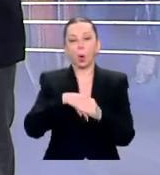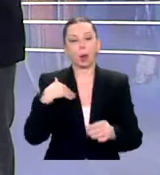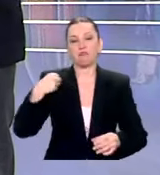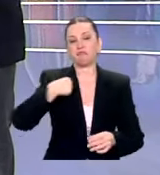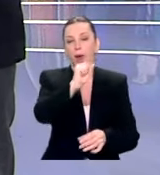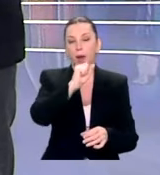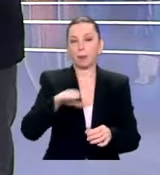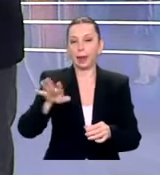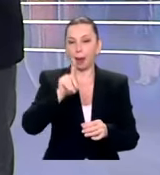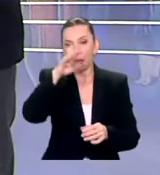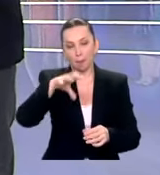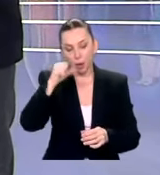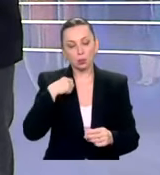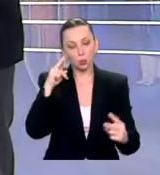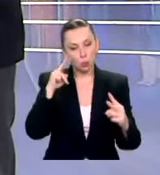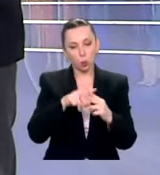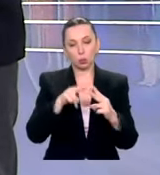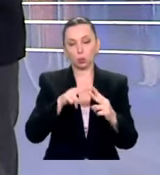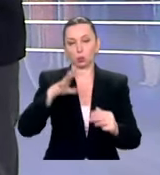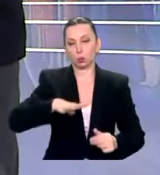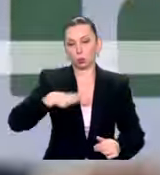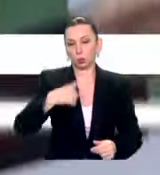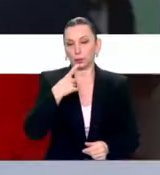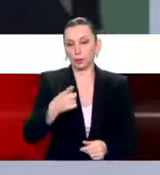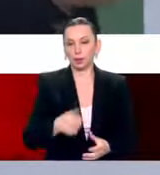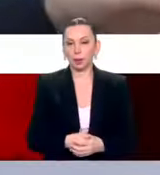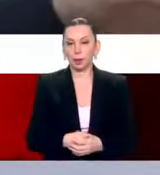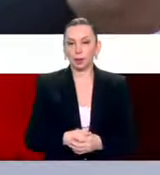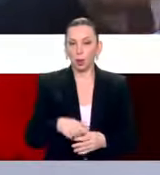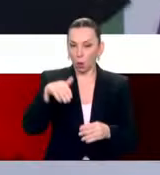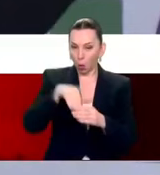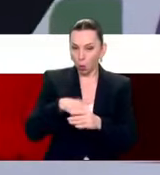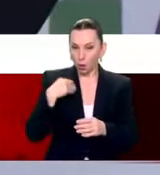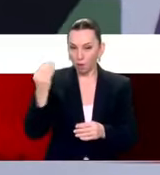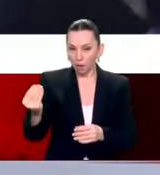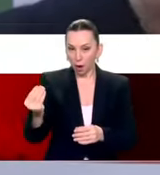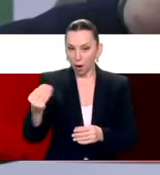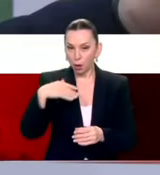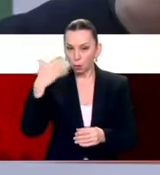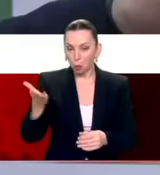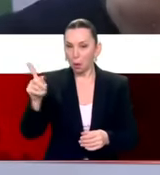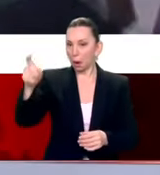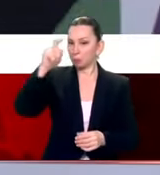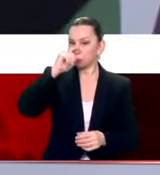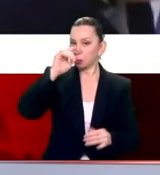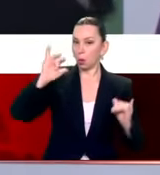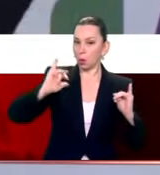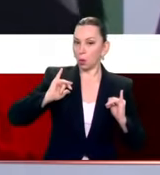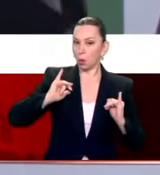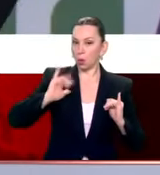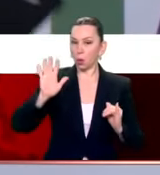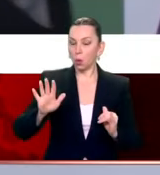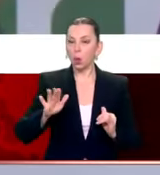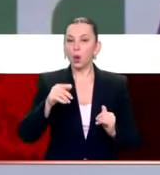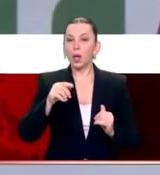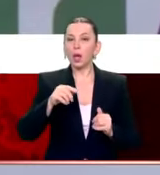Genel merkezleriyle de görüşeceğiz." diye seslendi. Oyumuzu alacaksın, oyumuzla saltanat kuracaksın ama Kürtler